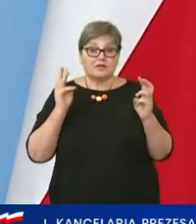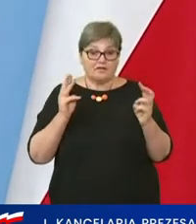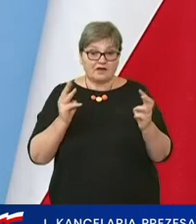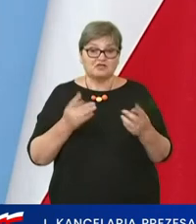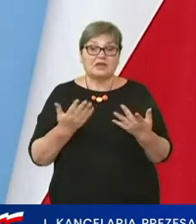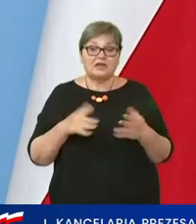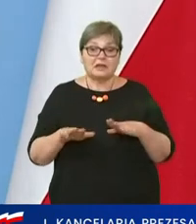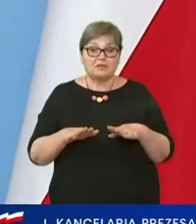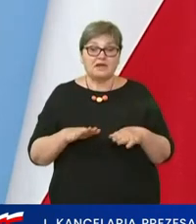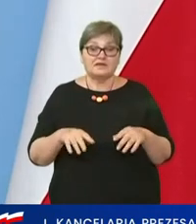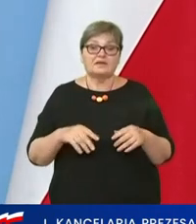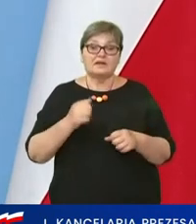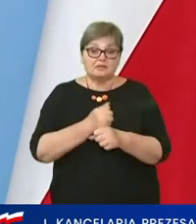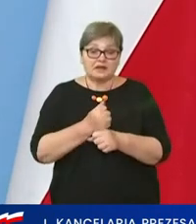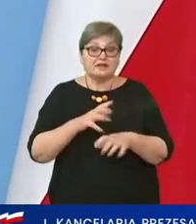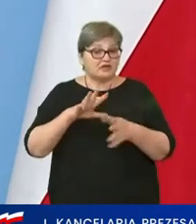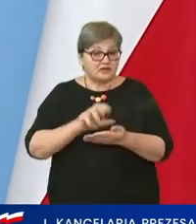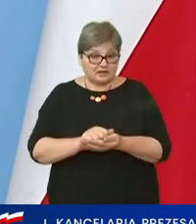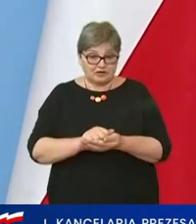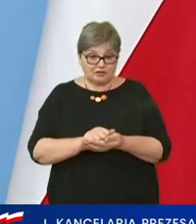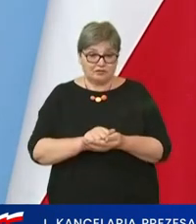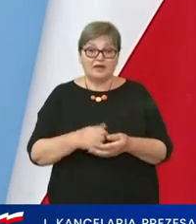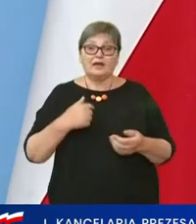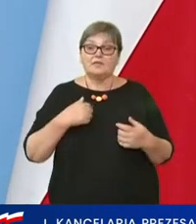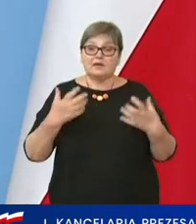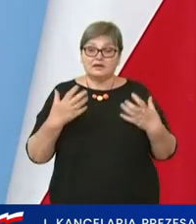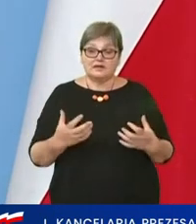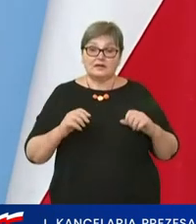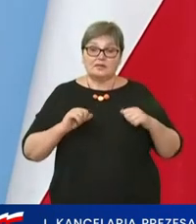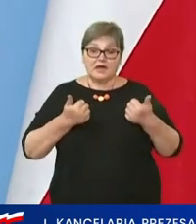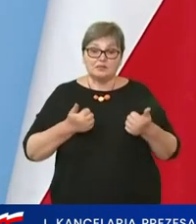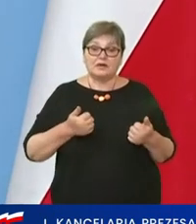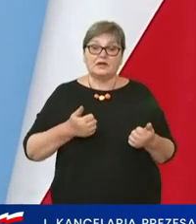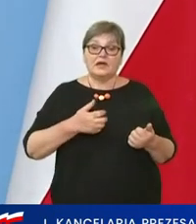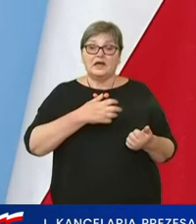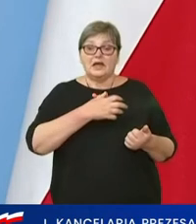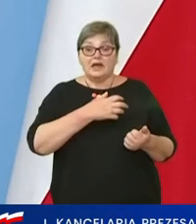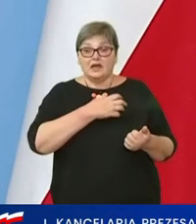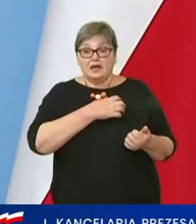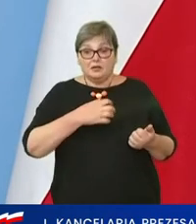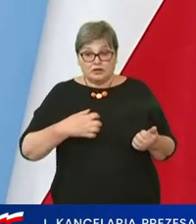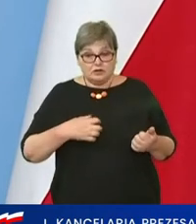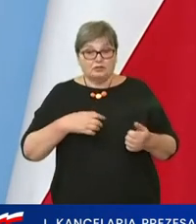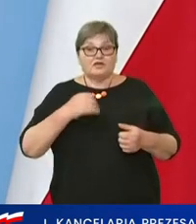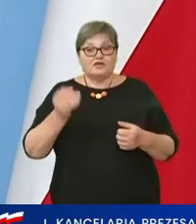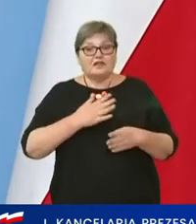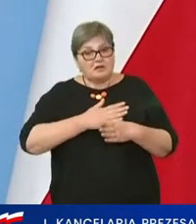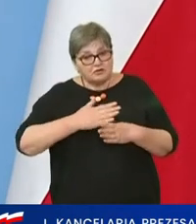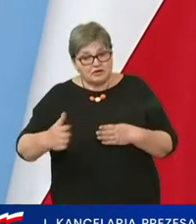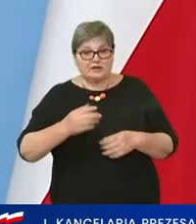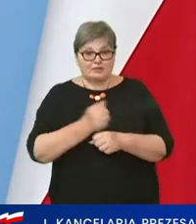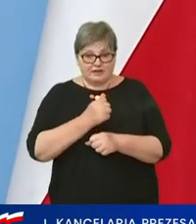są realizowane zależy na tym nam na tym aby przedsiębiorstwa zachowały swoją płynność aby pracownicy